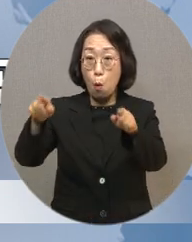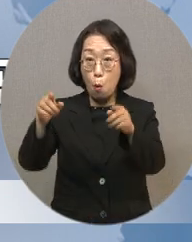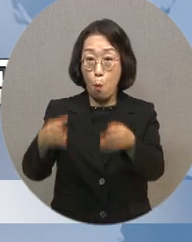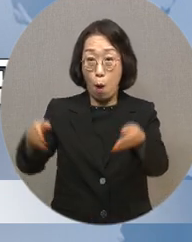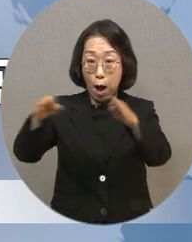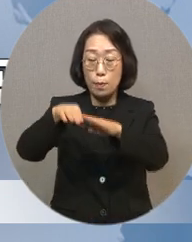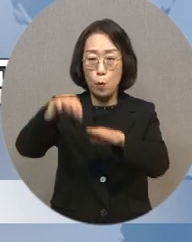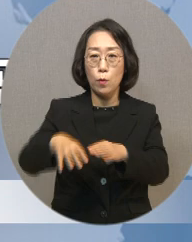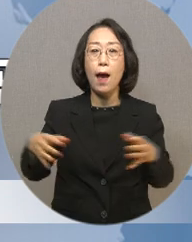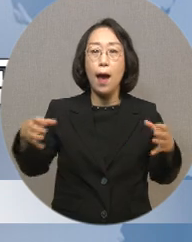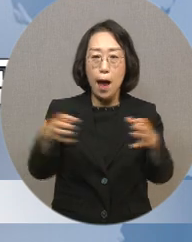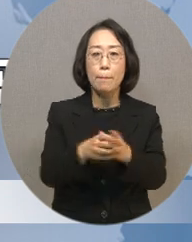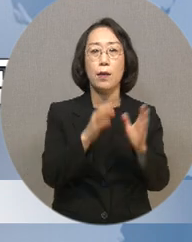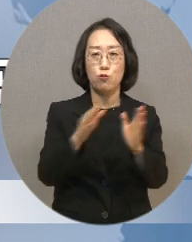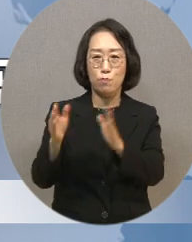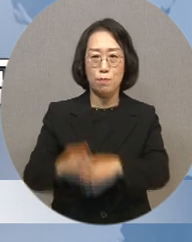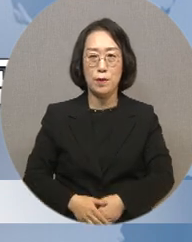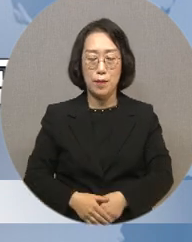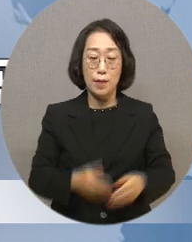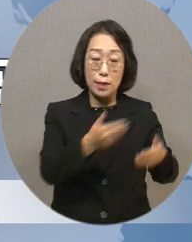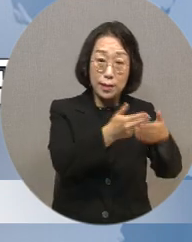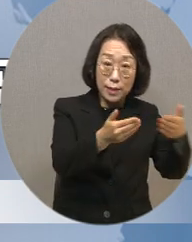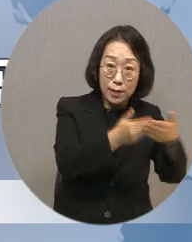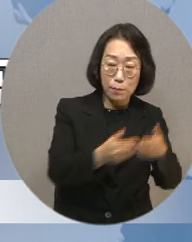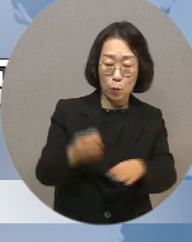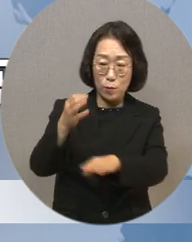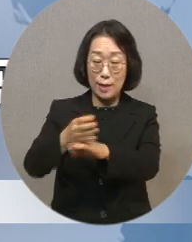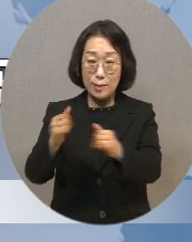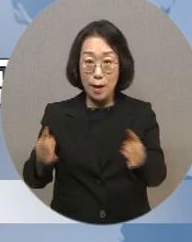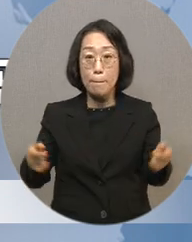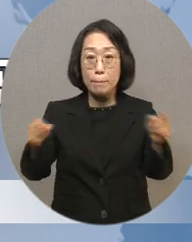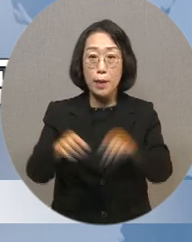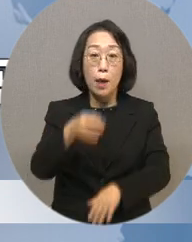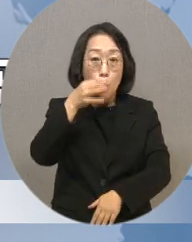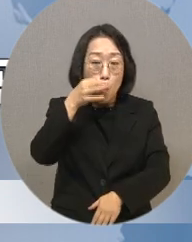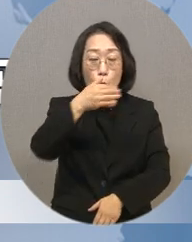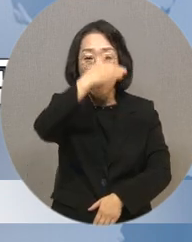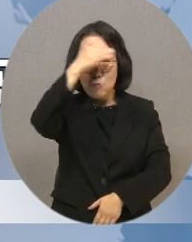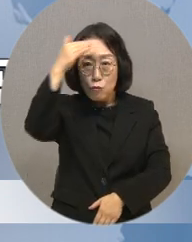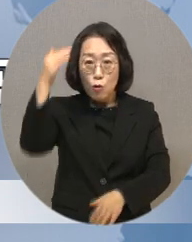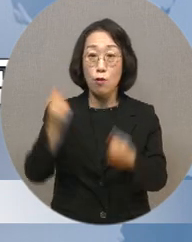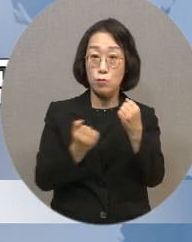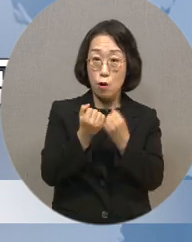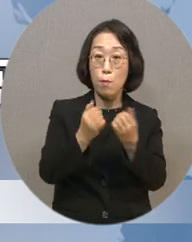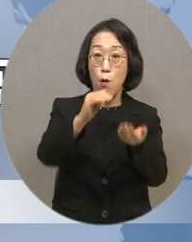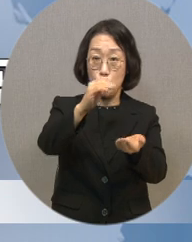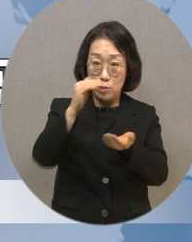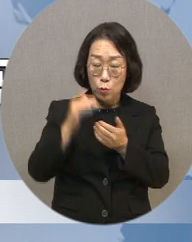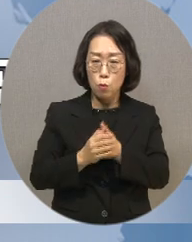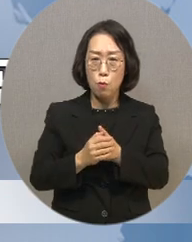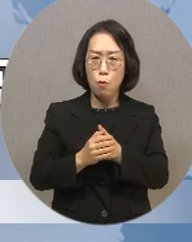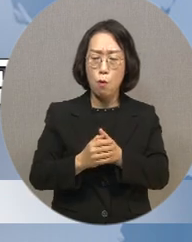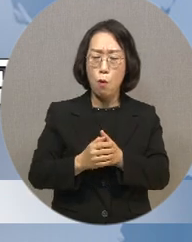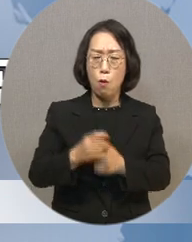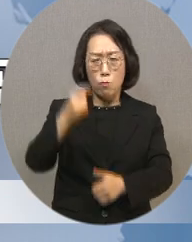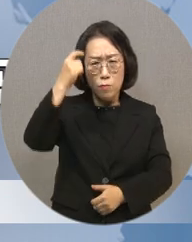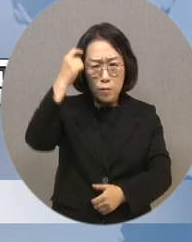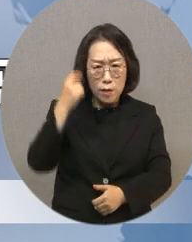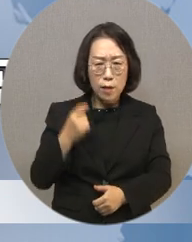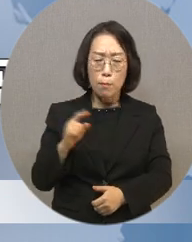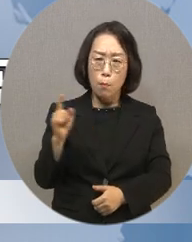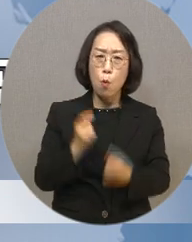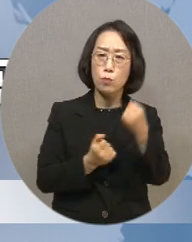모았습니다. 작가와 컬렉터가 한자리에 모여 작품을 감상하고 나아가 깊이 있게 예술적 영감을 나누는